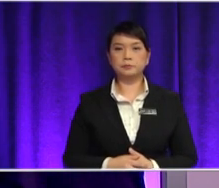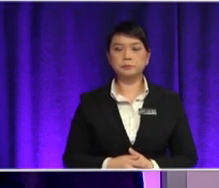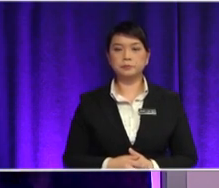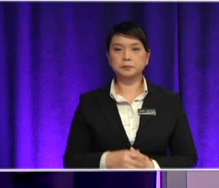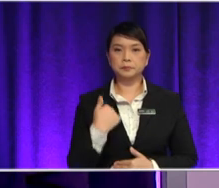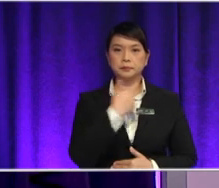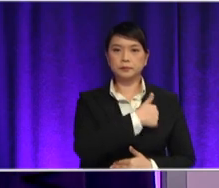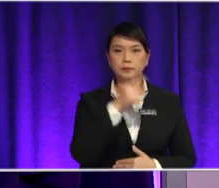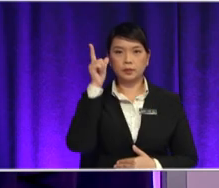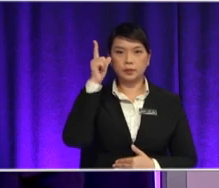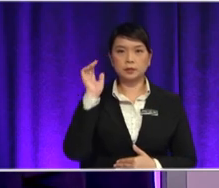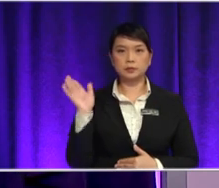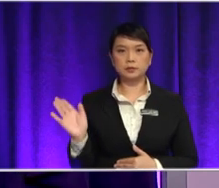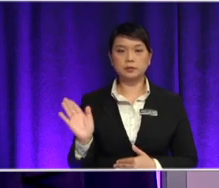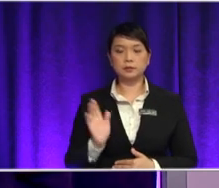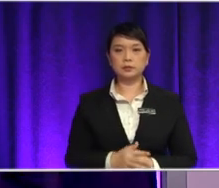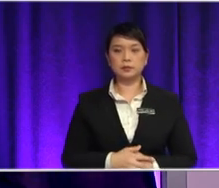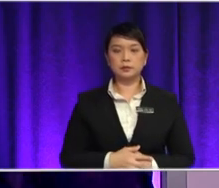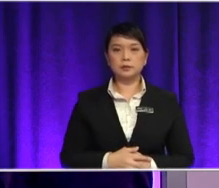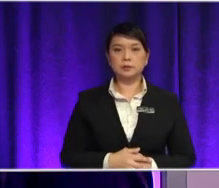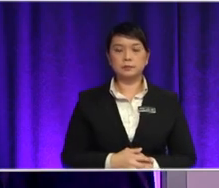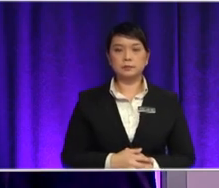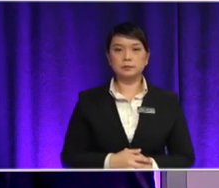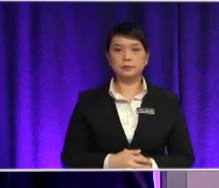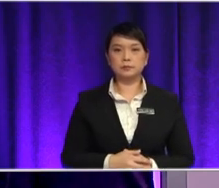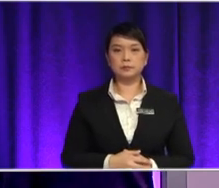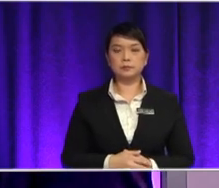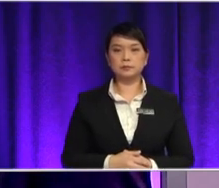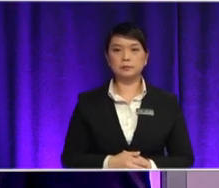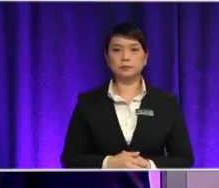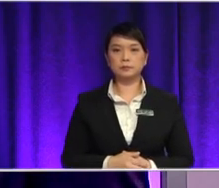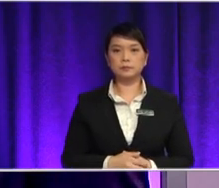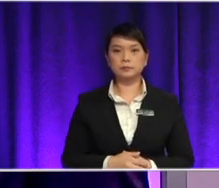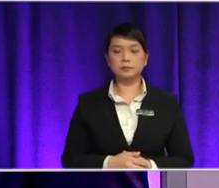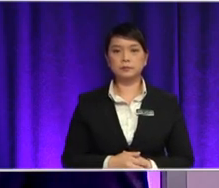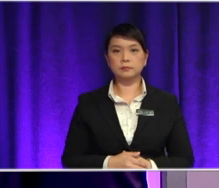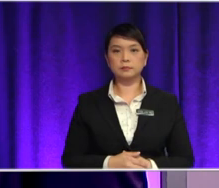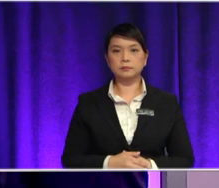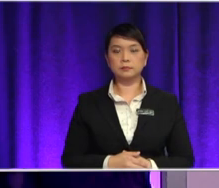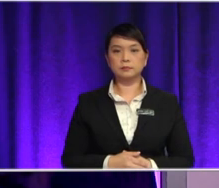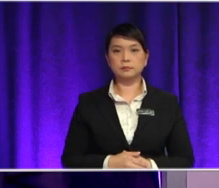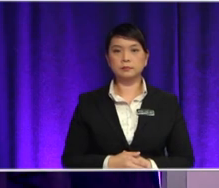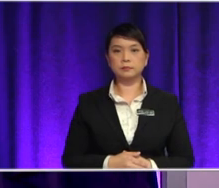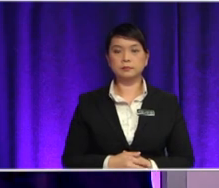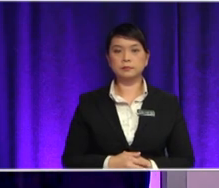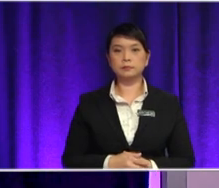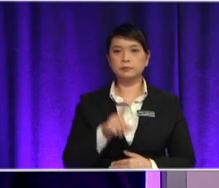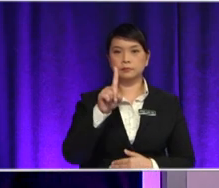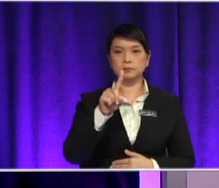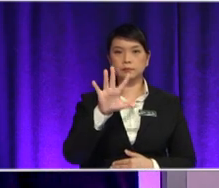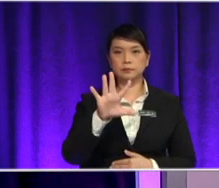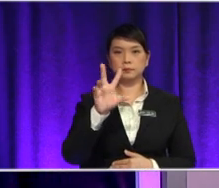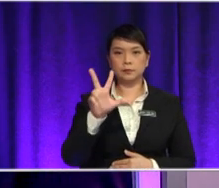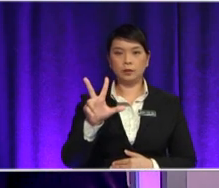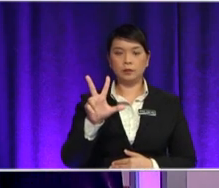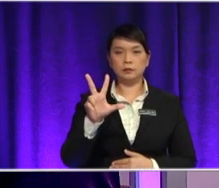pertama, murid-murid di rumah dan juga Google Meet bersama saya. Kita lihat data yang pertama, 153. Bila kita